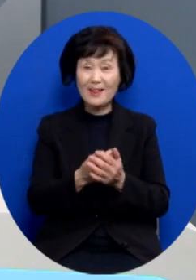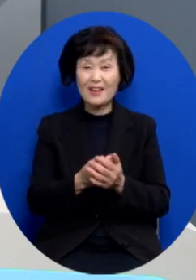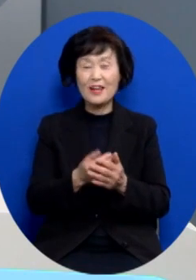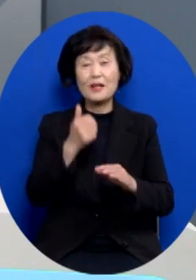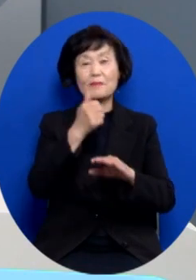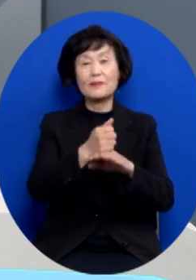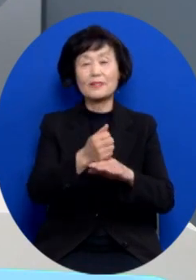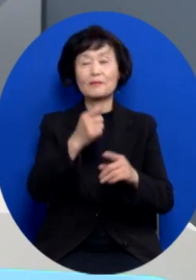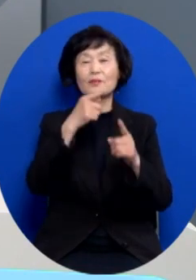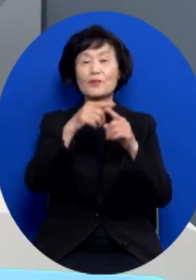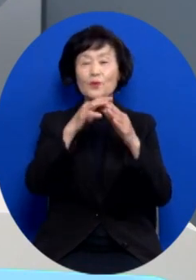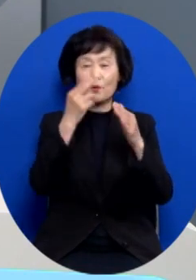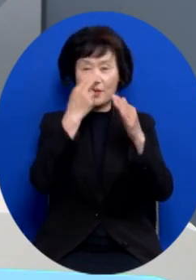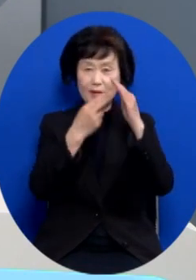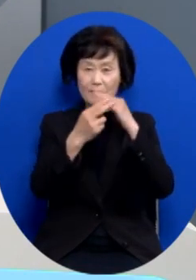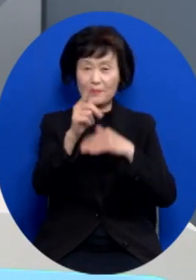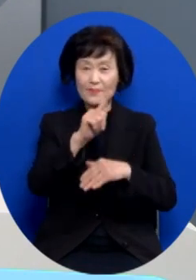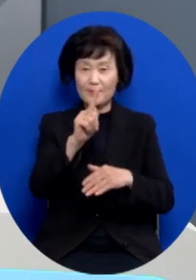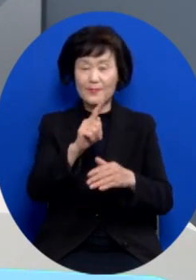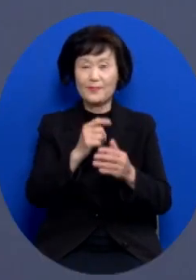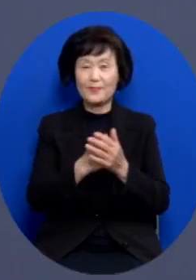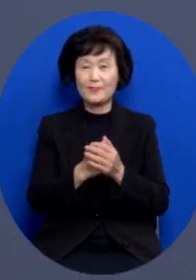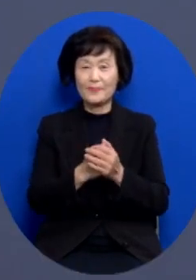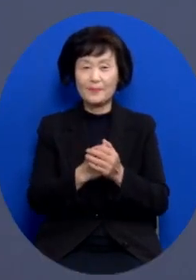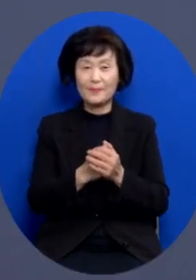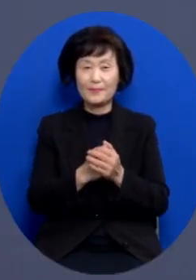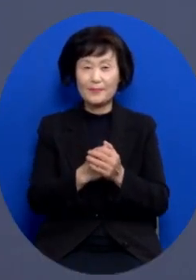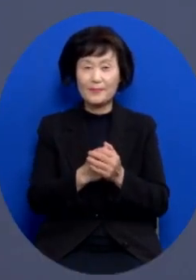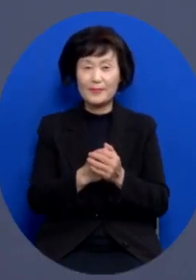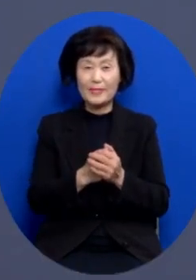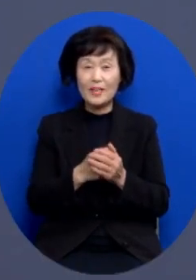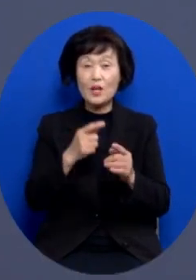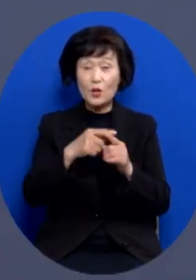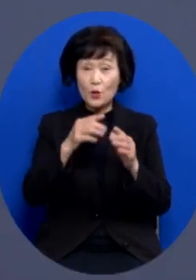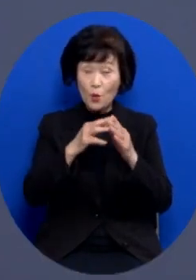교회 비전 나눠주시죠 저희 교회 비전은